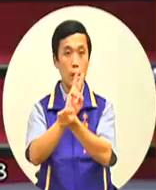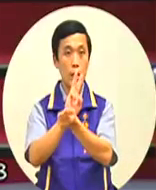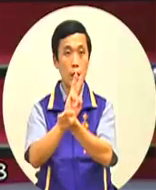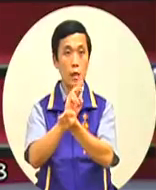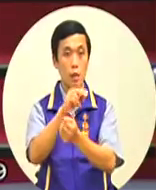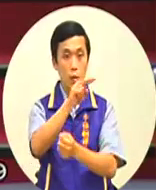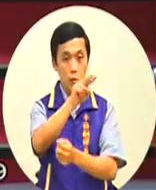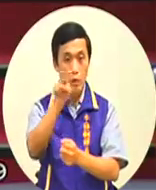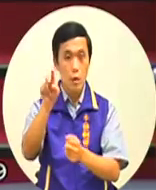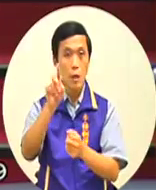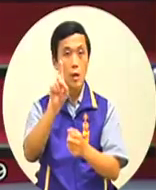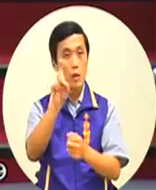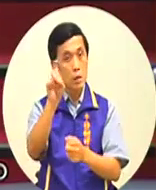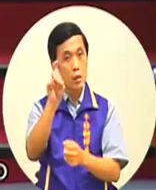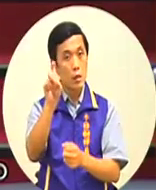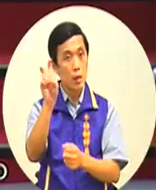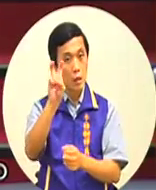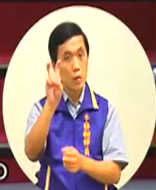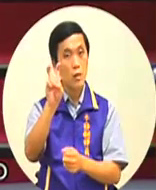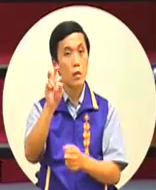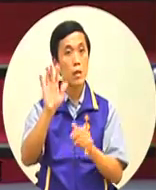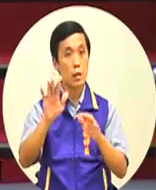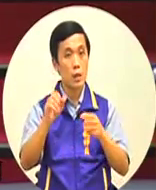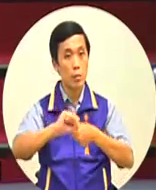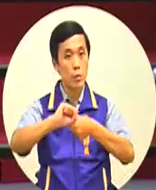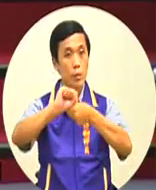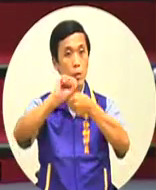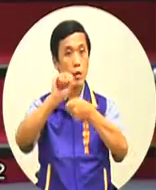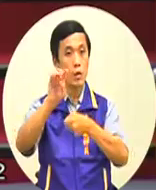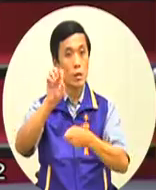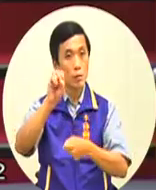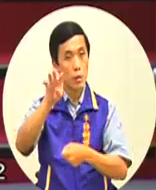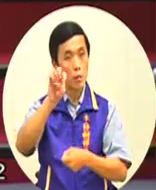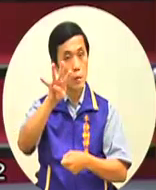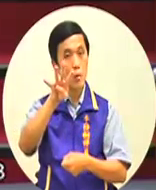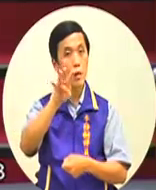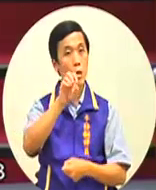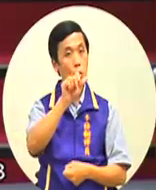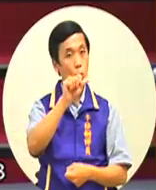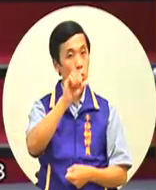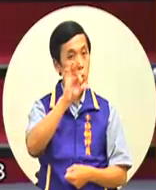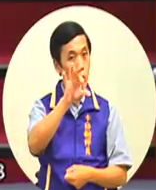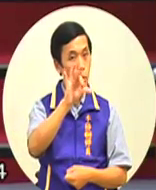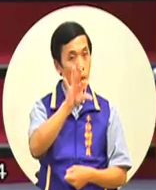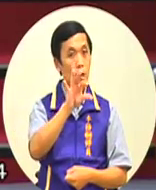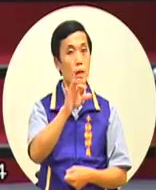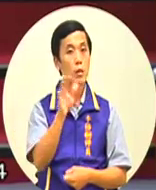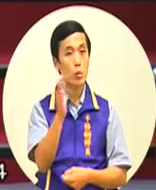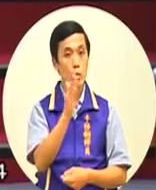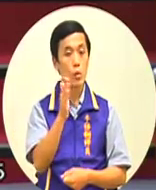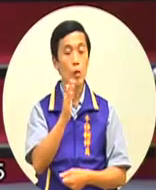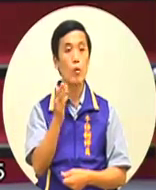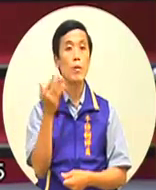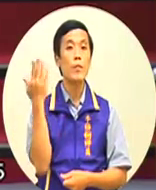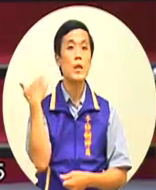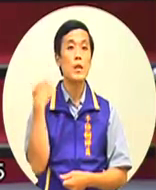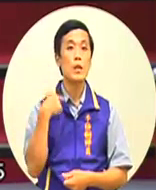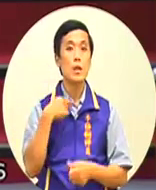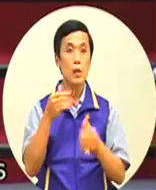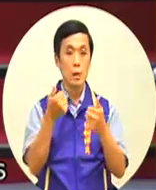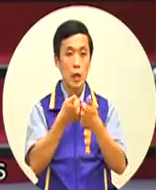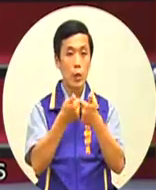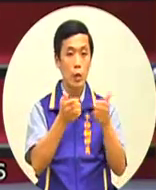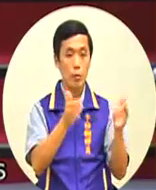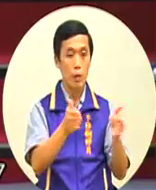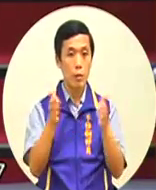户现在已经将近到四五百户，所以我这边前面两次的定期会我常